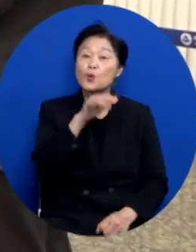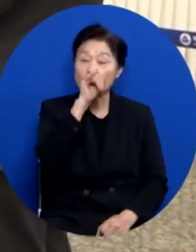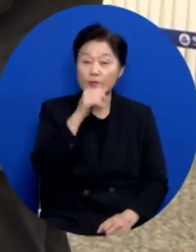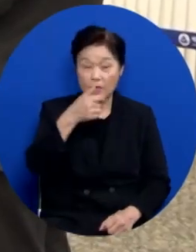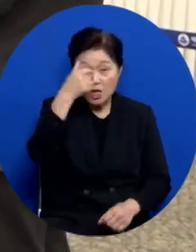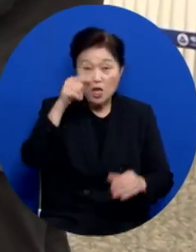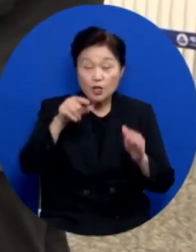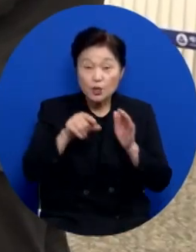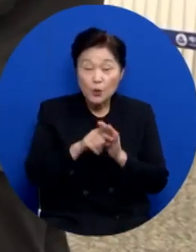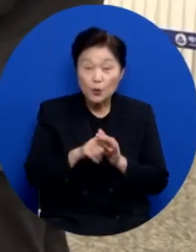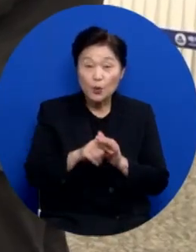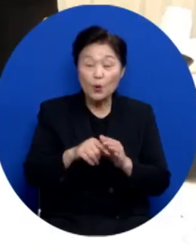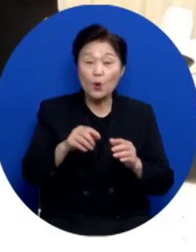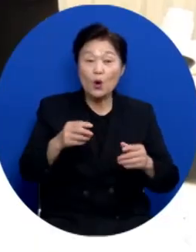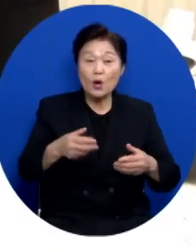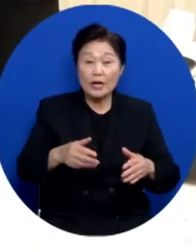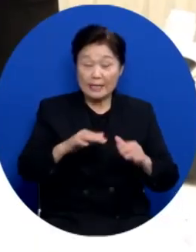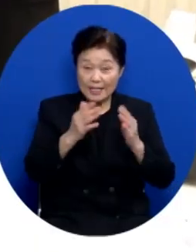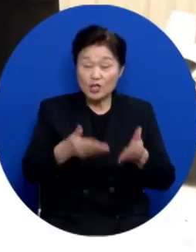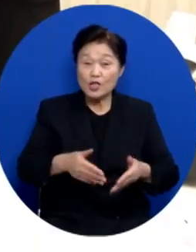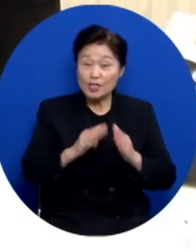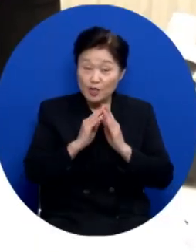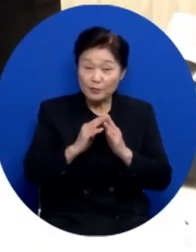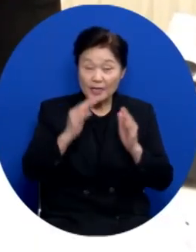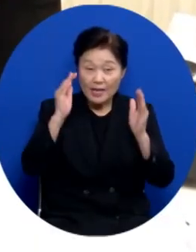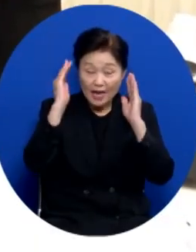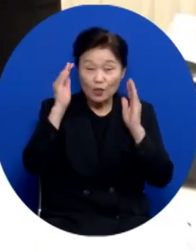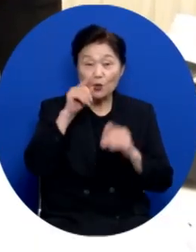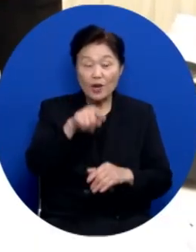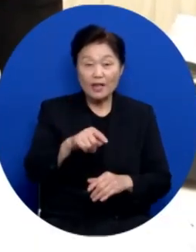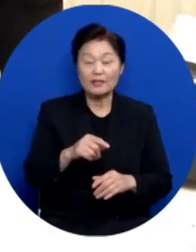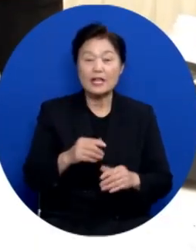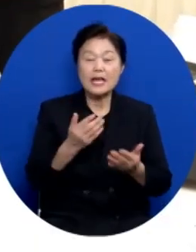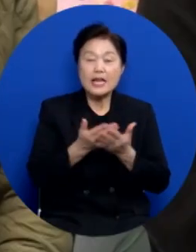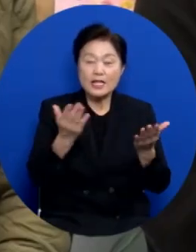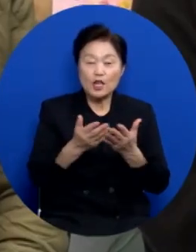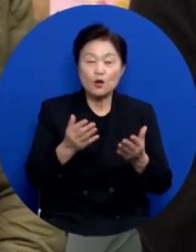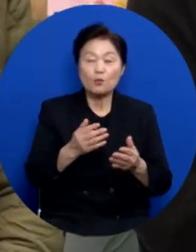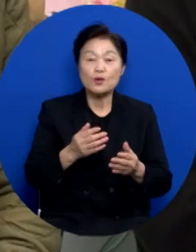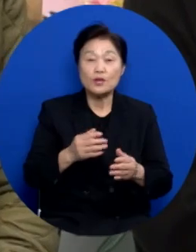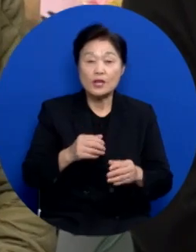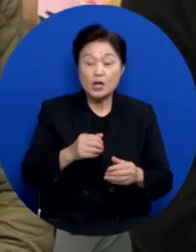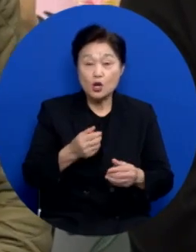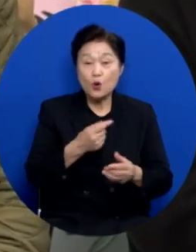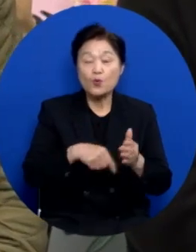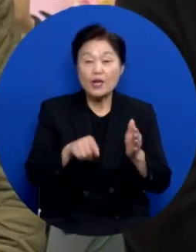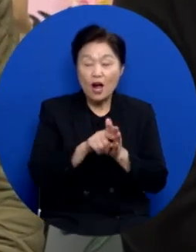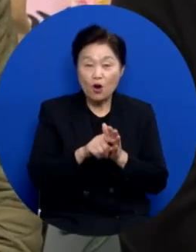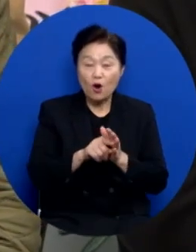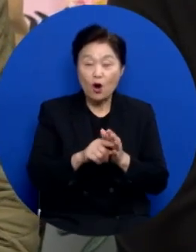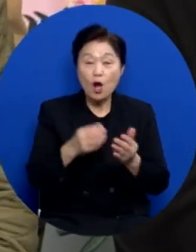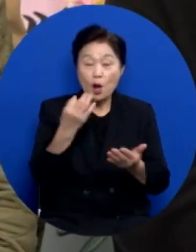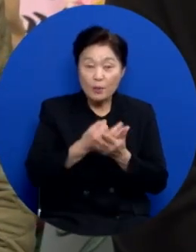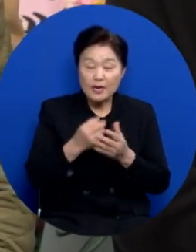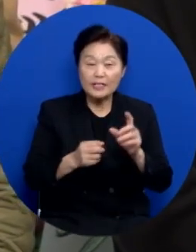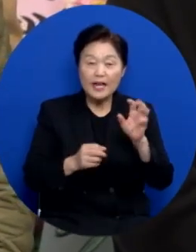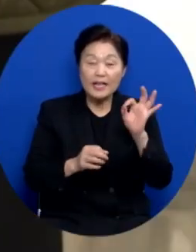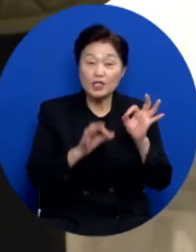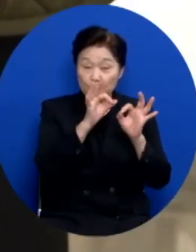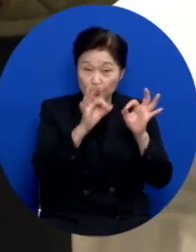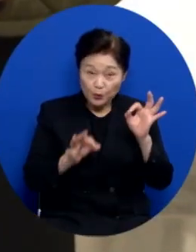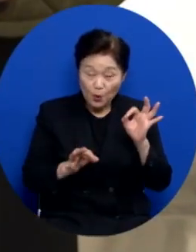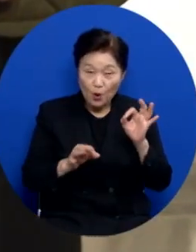기독교 정신으로 설립된 백석예대 외식학부는 나눔과 선교를 실천하고자 팀별 수익 중 10%를 교내 선교기금으로